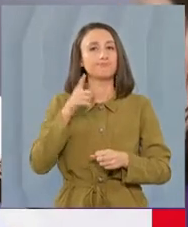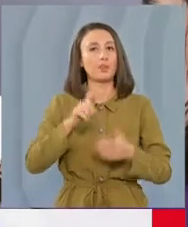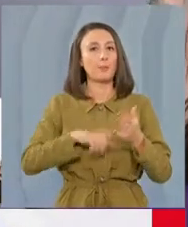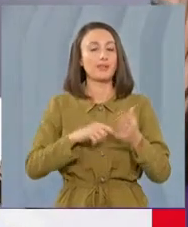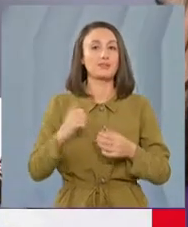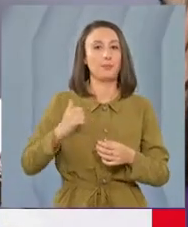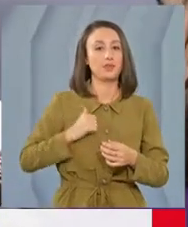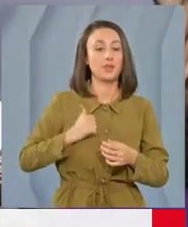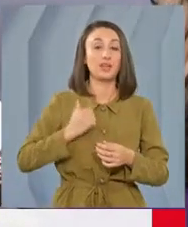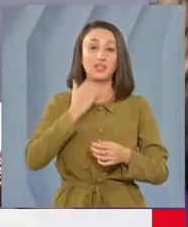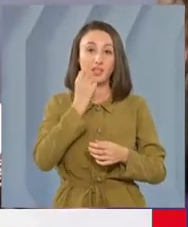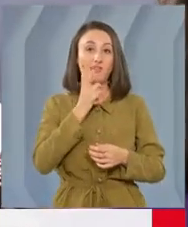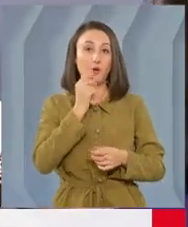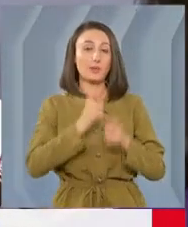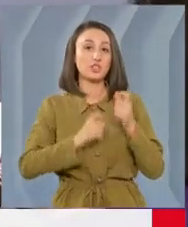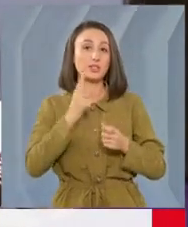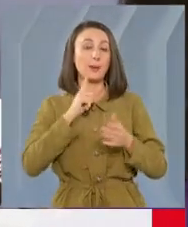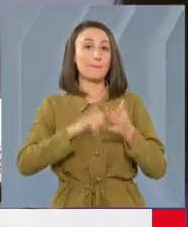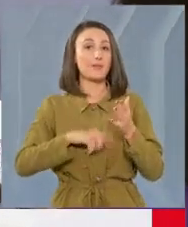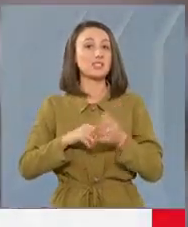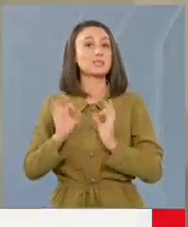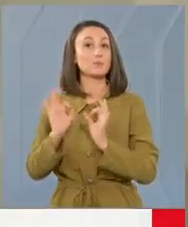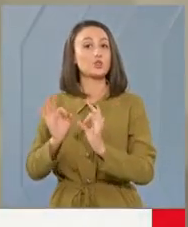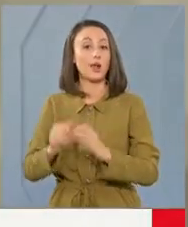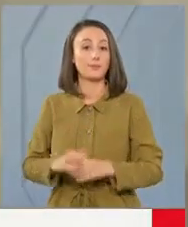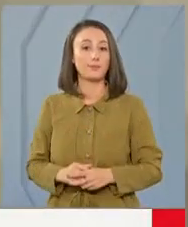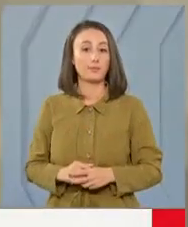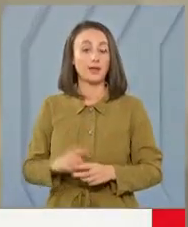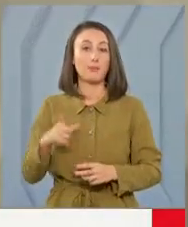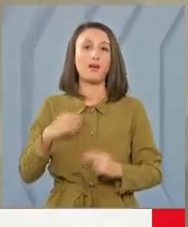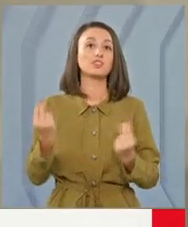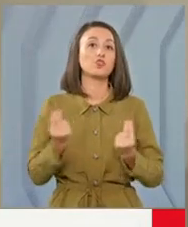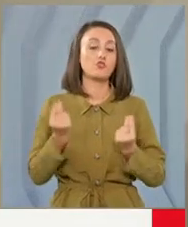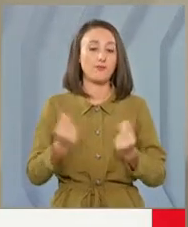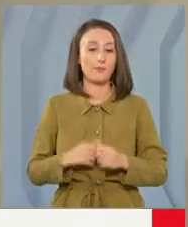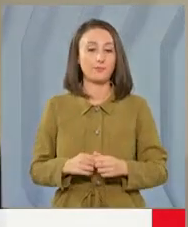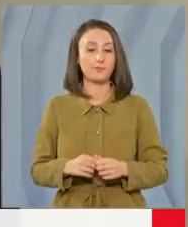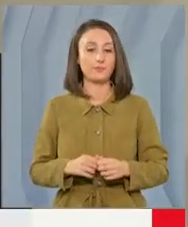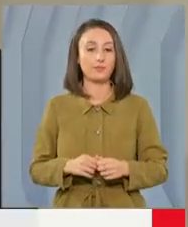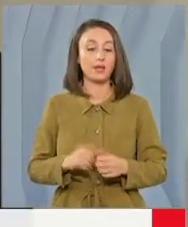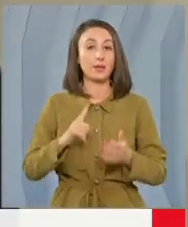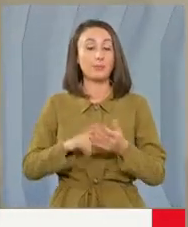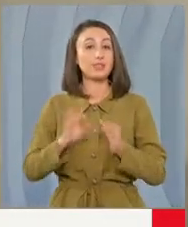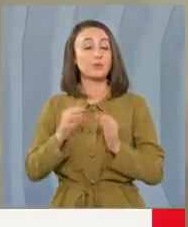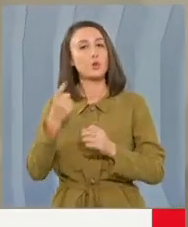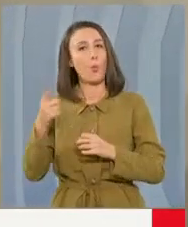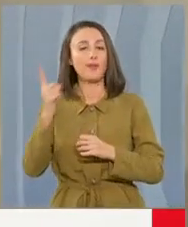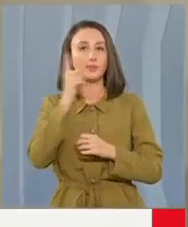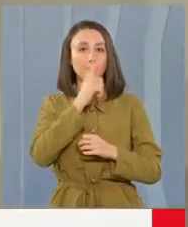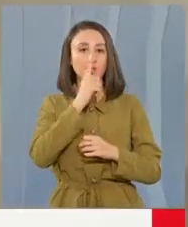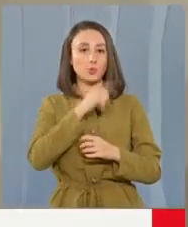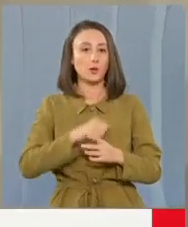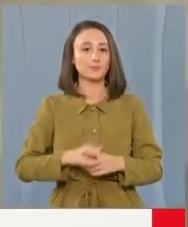pensiile militarilor atunci când vorbește despre pensiile speciale. Mai este ceva referitor la pensiile speciale, o altă minciună de altfel,